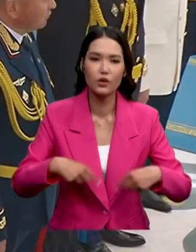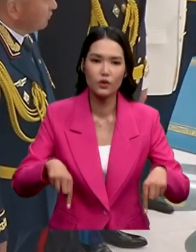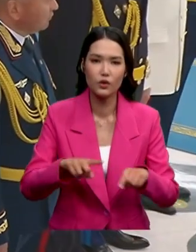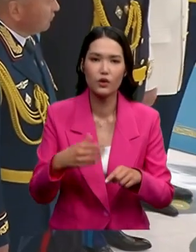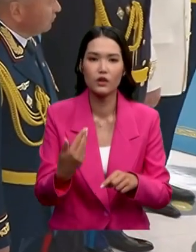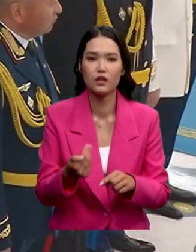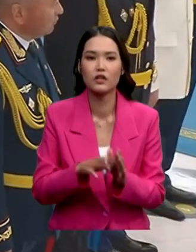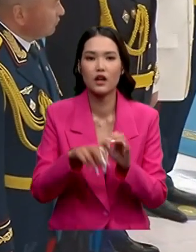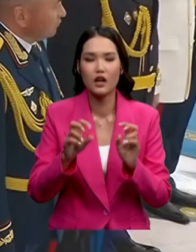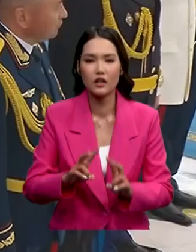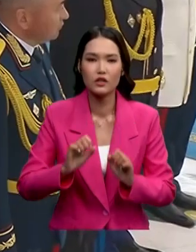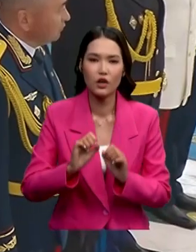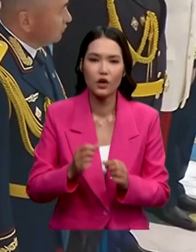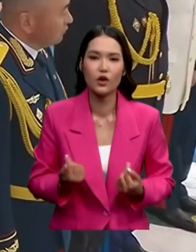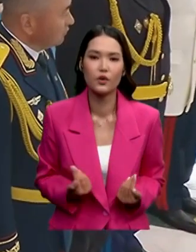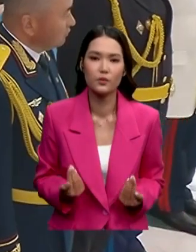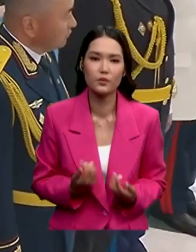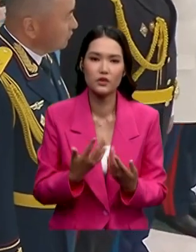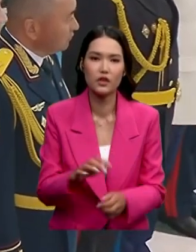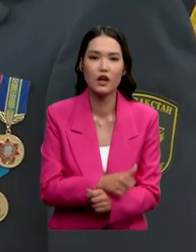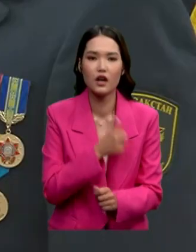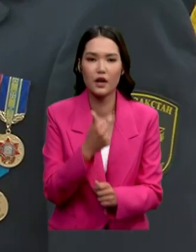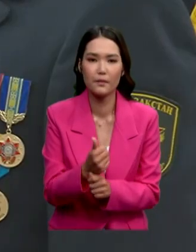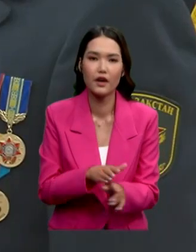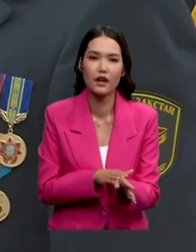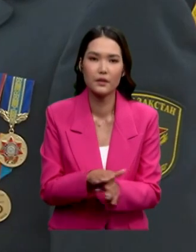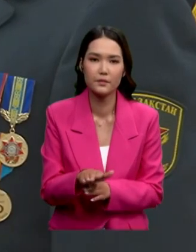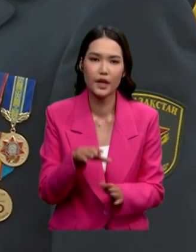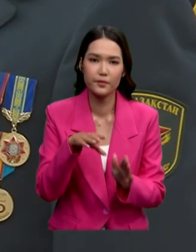қорғаныс және қауіпсіздік саласын күшейту басты міндеттің бірі.